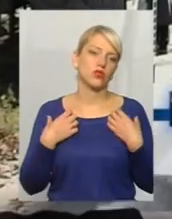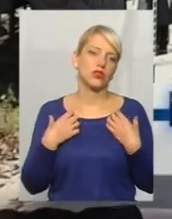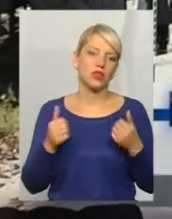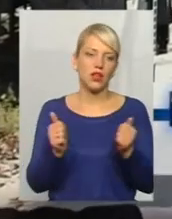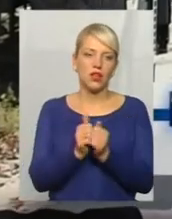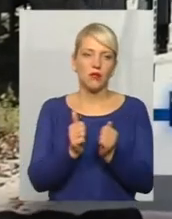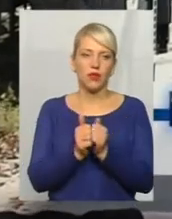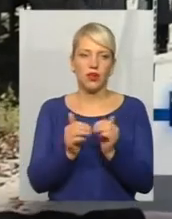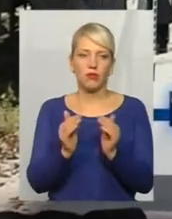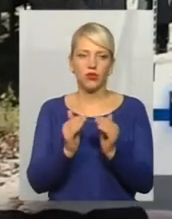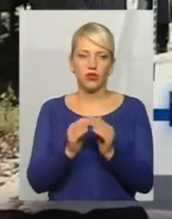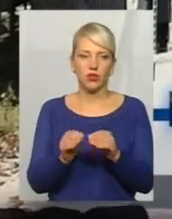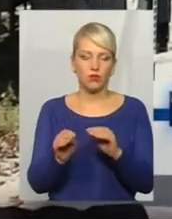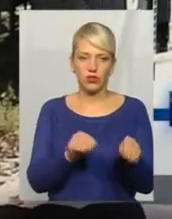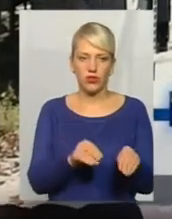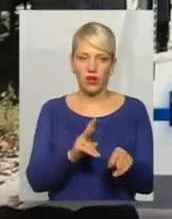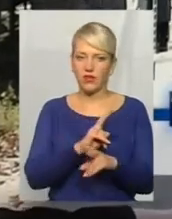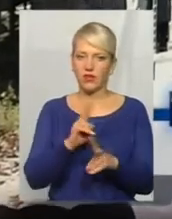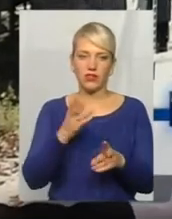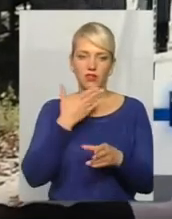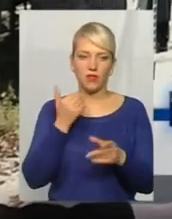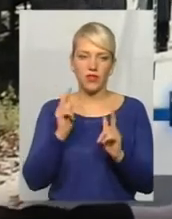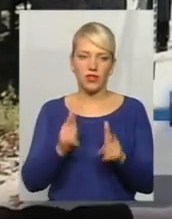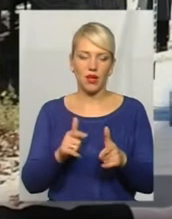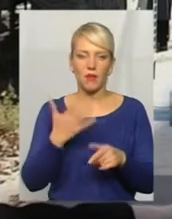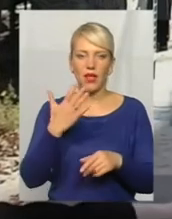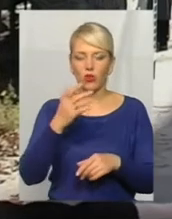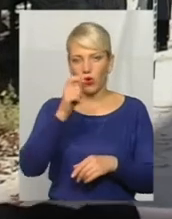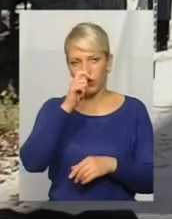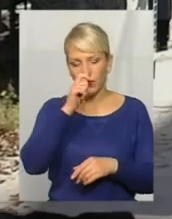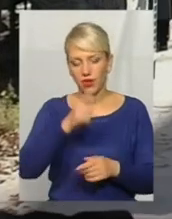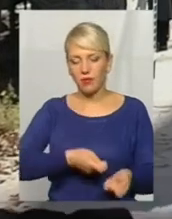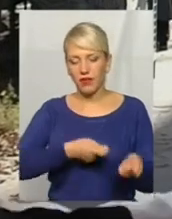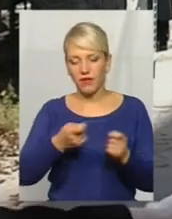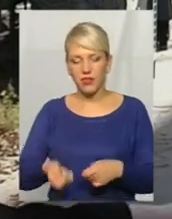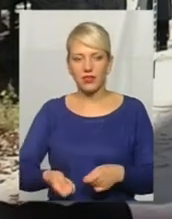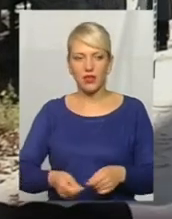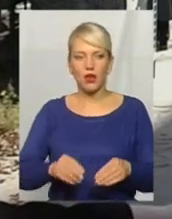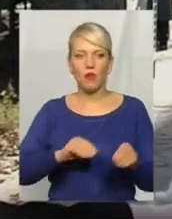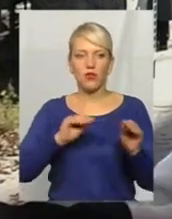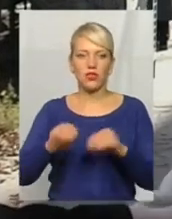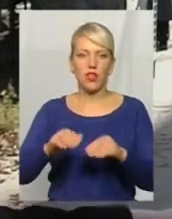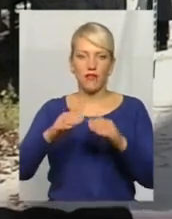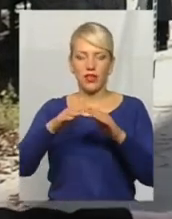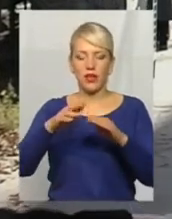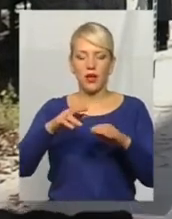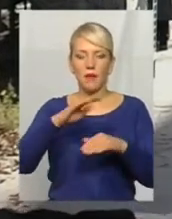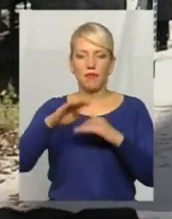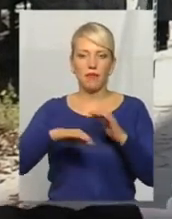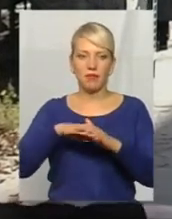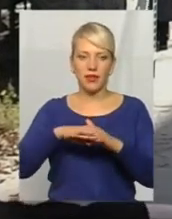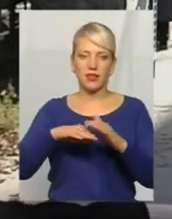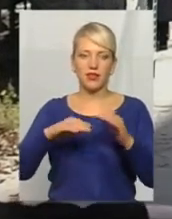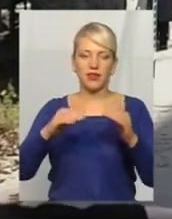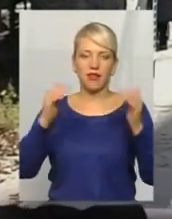біля будинка, ні з ким не согласовували. 5 квітня привезли, поставили під навіс. Я якраз вдома була. Виходжу, кажу,